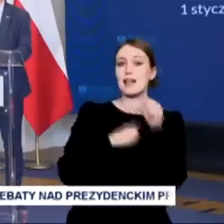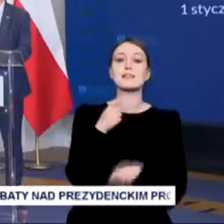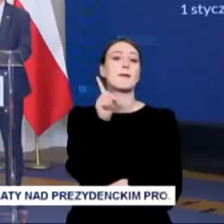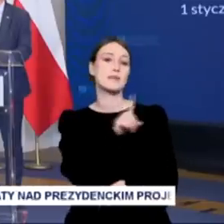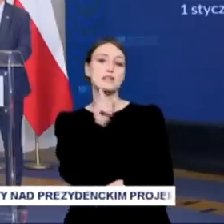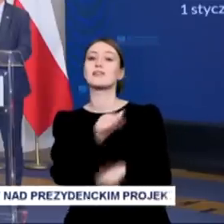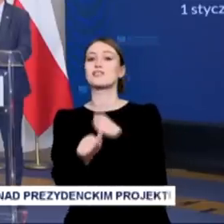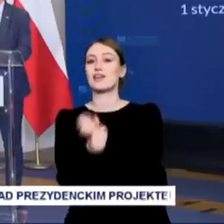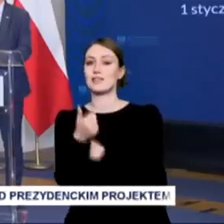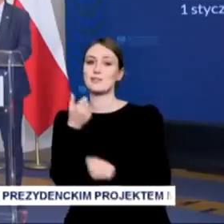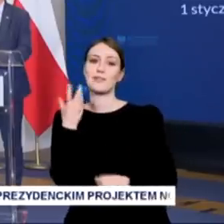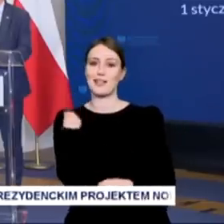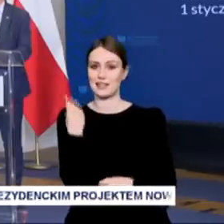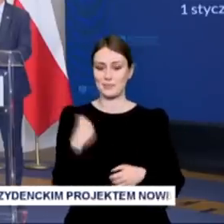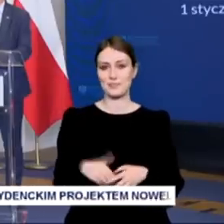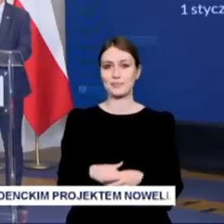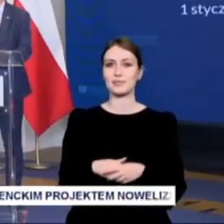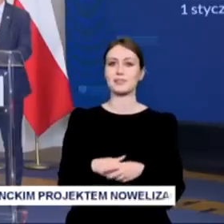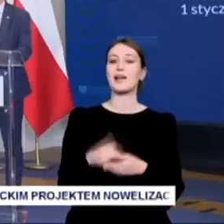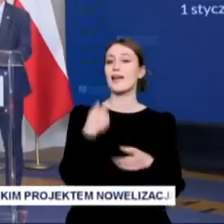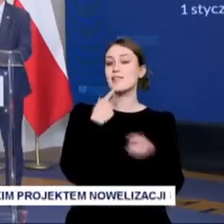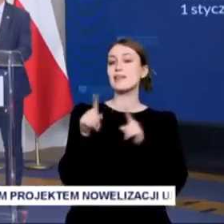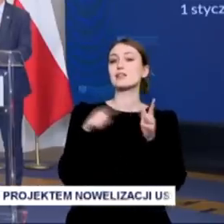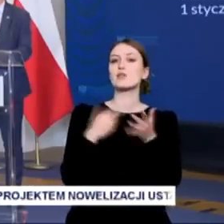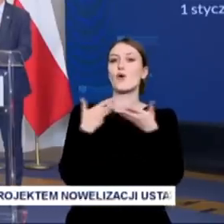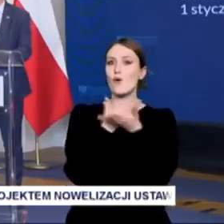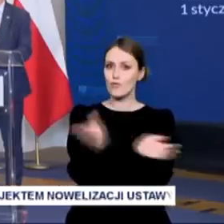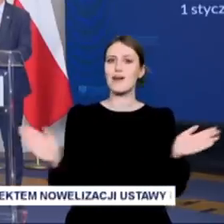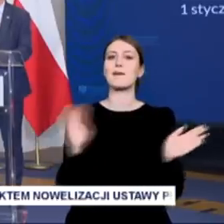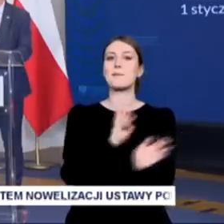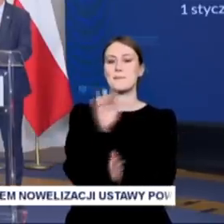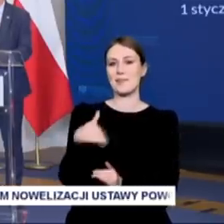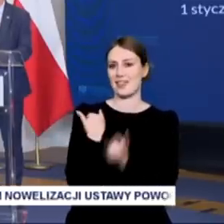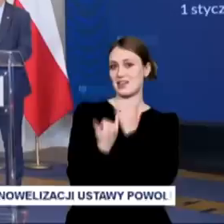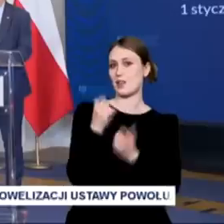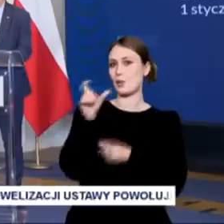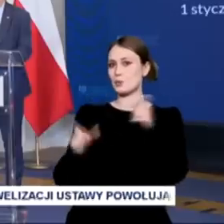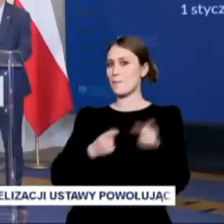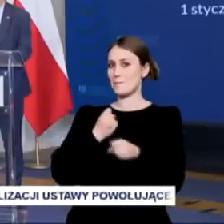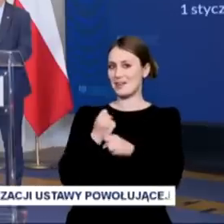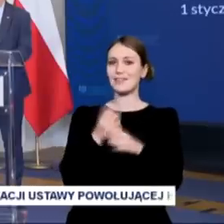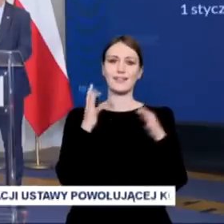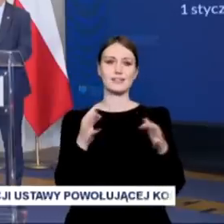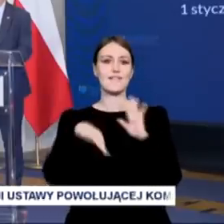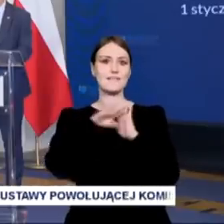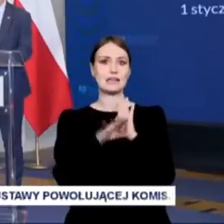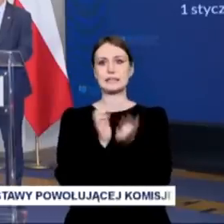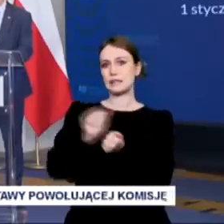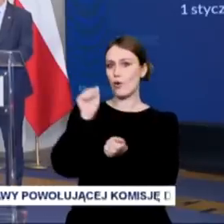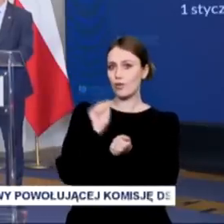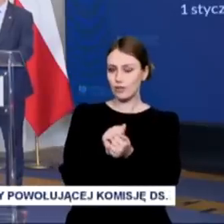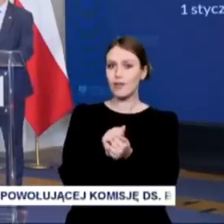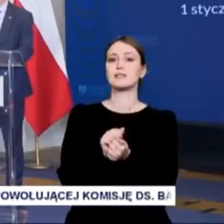mężczyźni 60 lat, a więc to otwarcie spowoduje, że jeżeli osoby pracują dzisiaj w warunkach